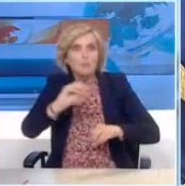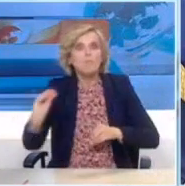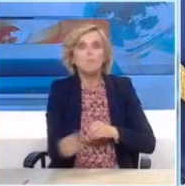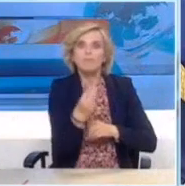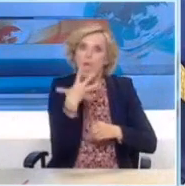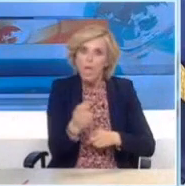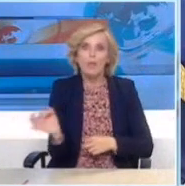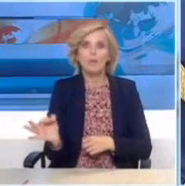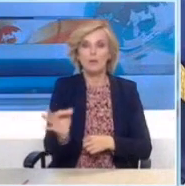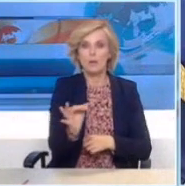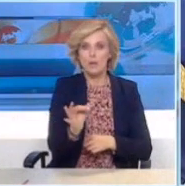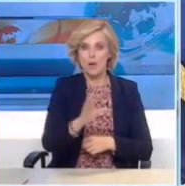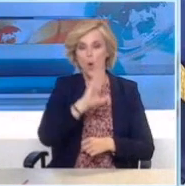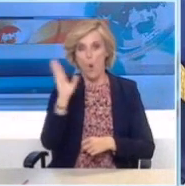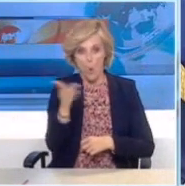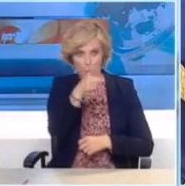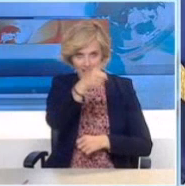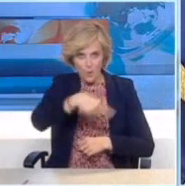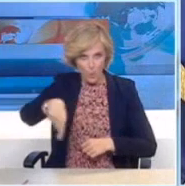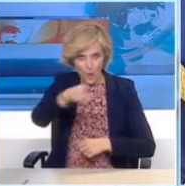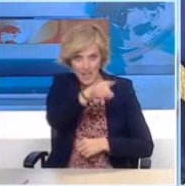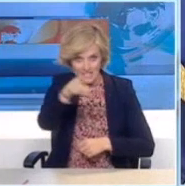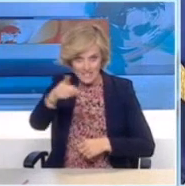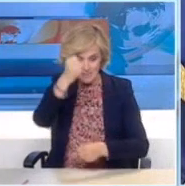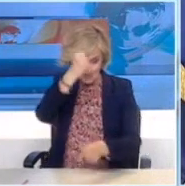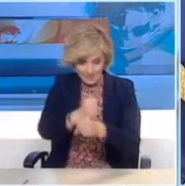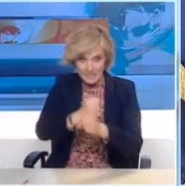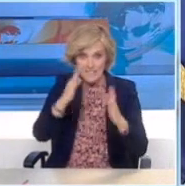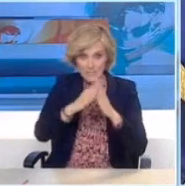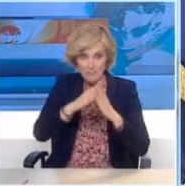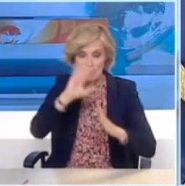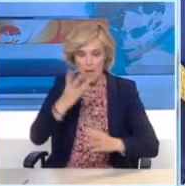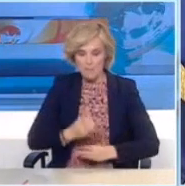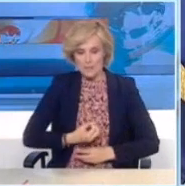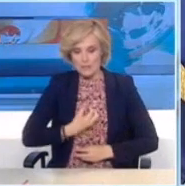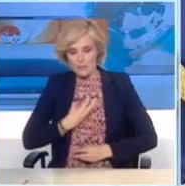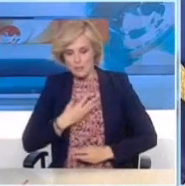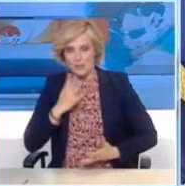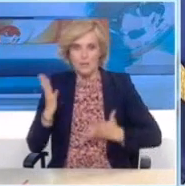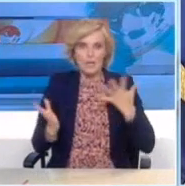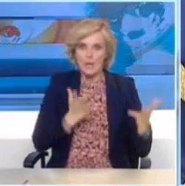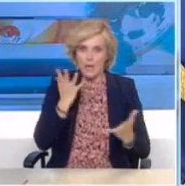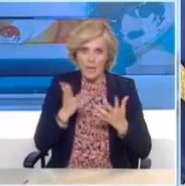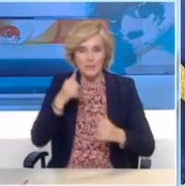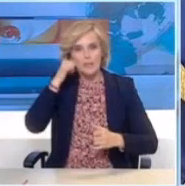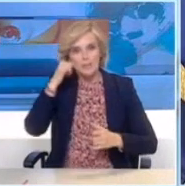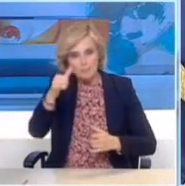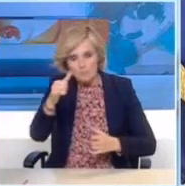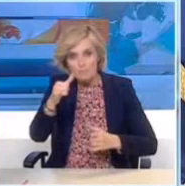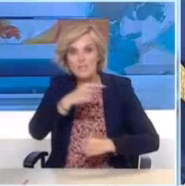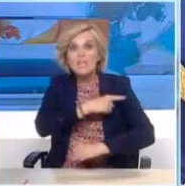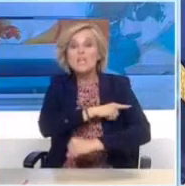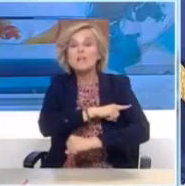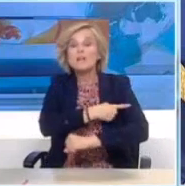που μένουν σπίτι να έχουν επικοινωνία με τον γιατρό τους, ιδιαίτερα αν έχουν κάποιο υποκείμενο πρόβλημα υγείας. Μου είπαν τηλεφωνικά ότι υπήρχε